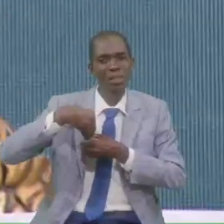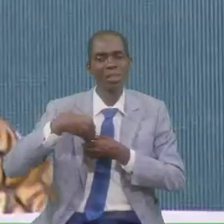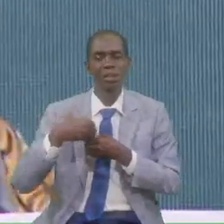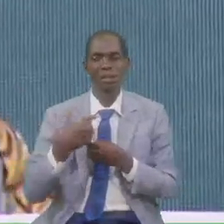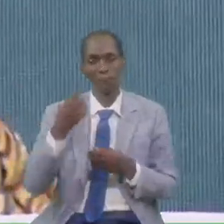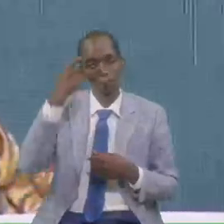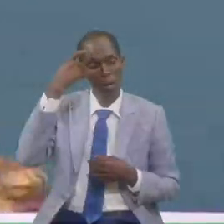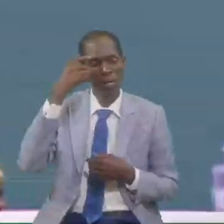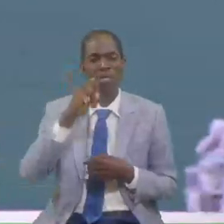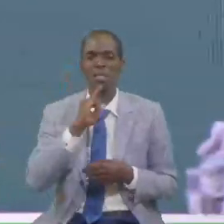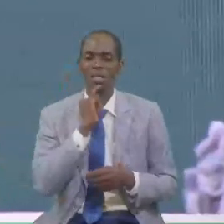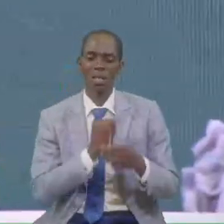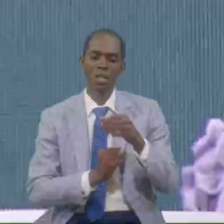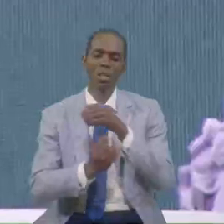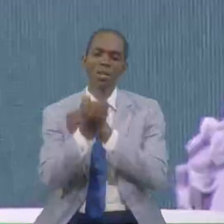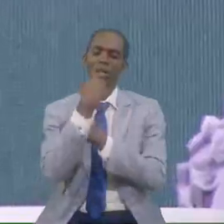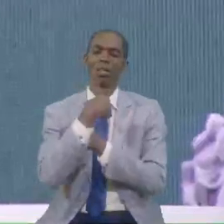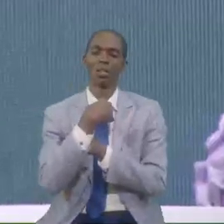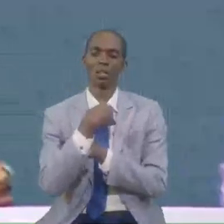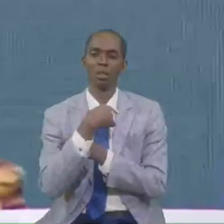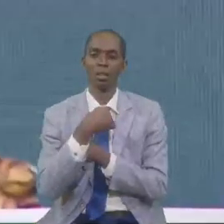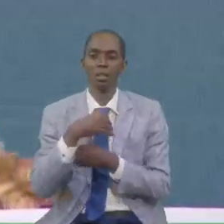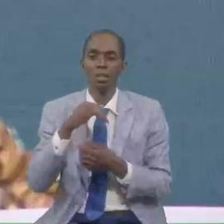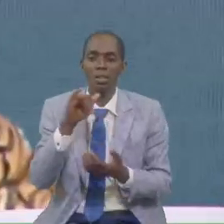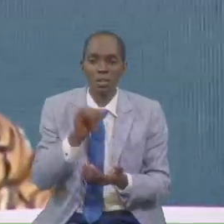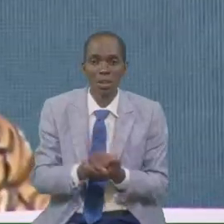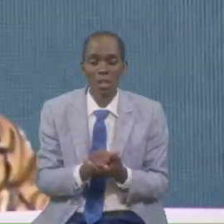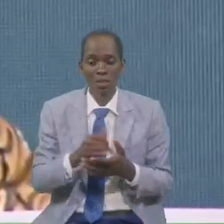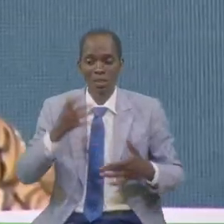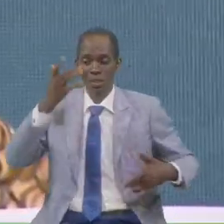quand ton homme intérieur est vaincu,